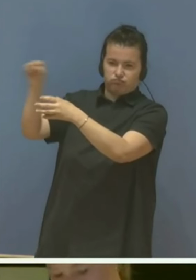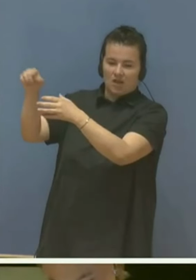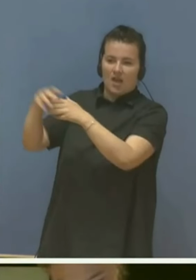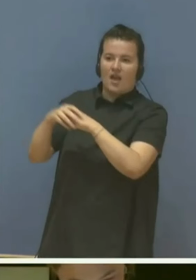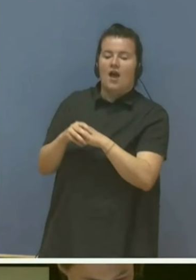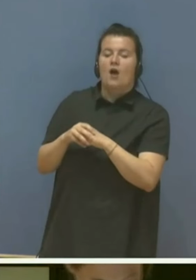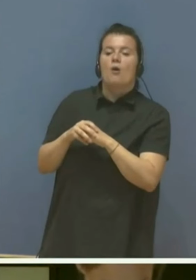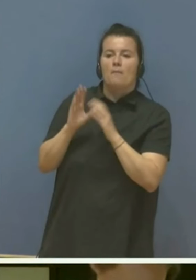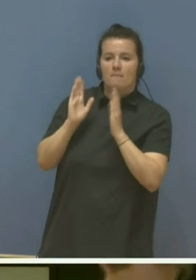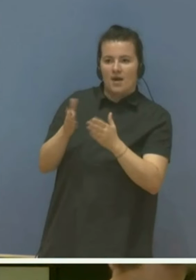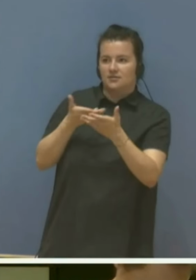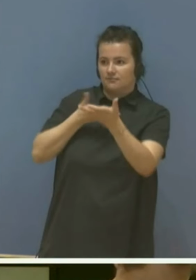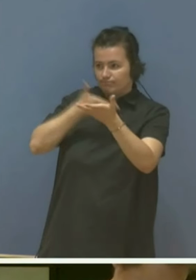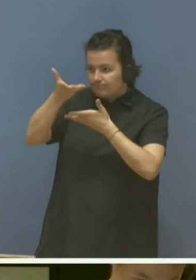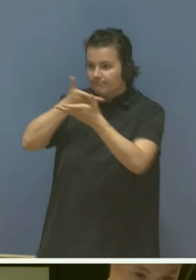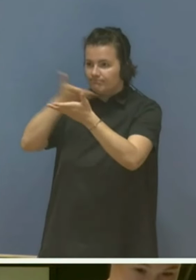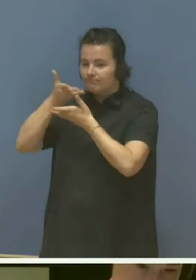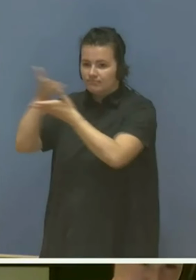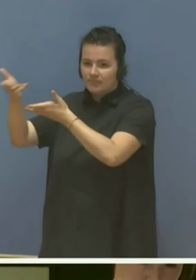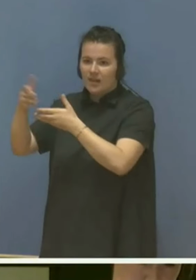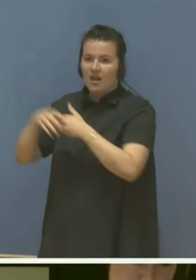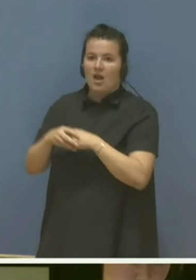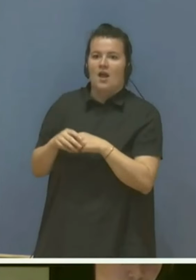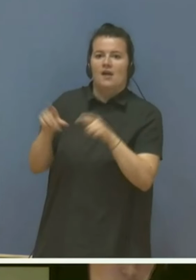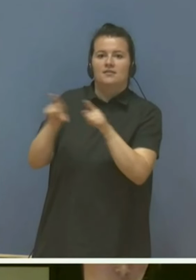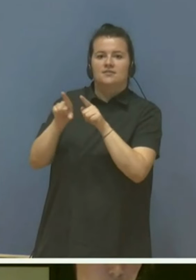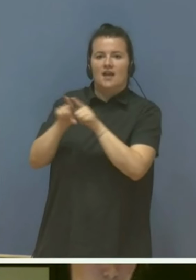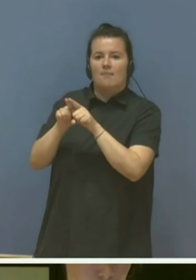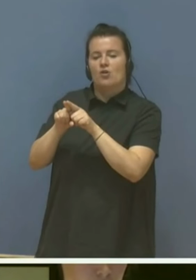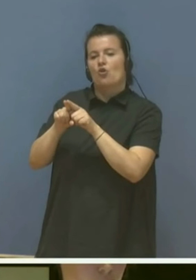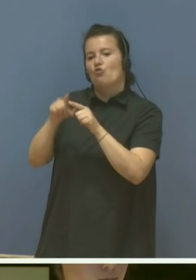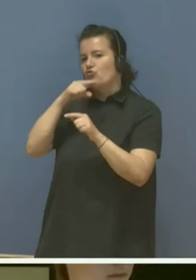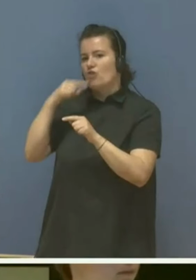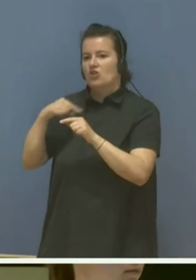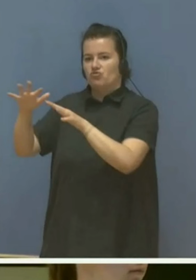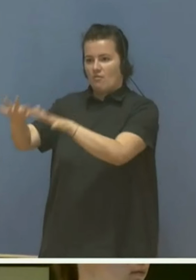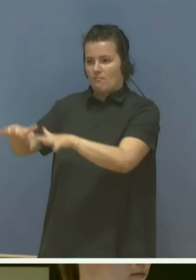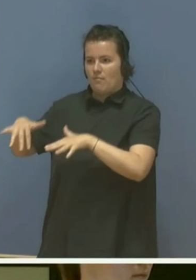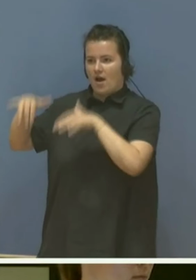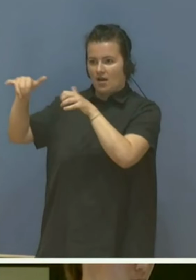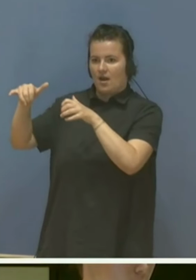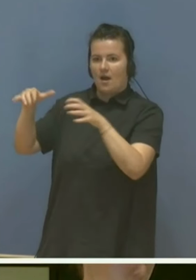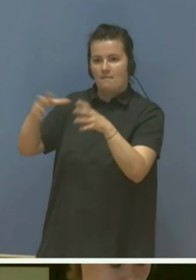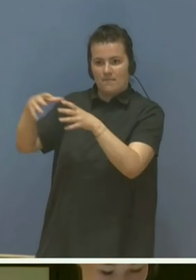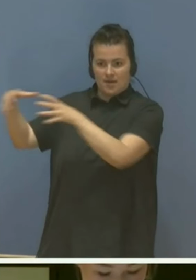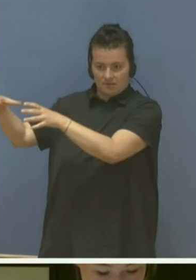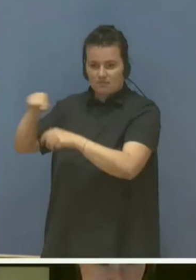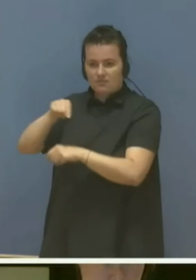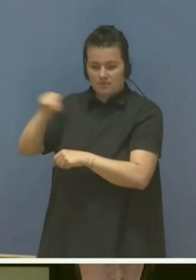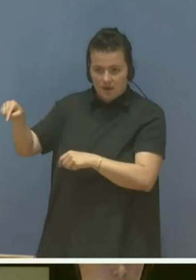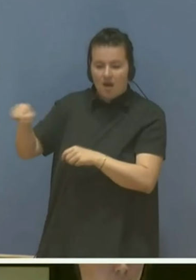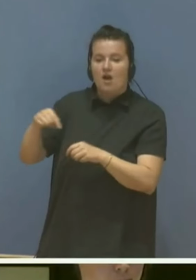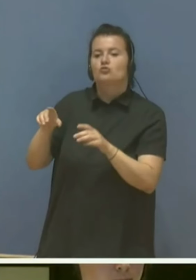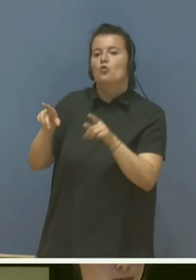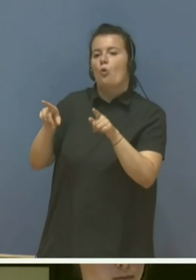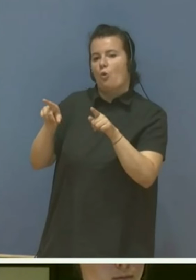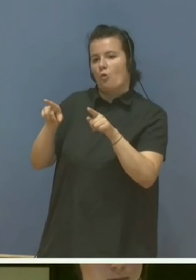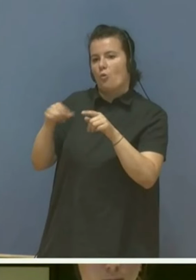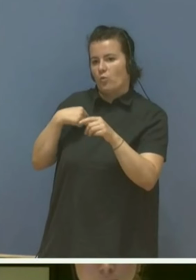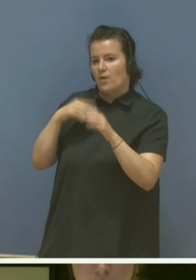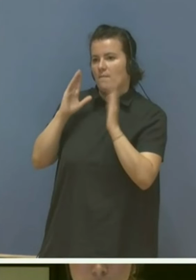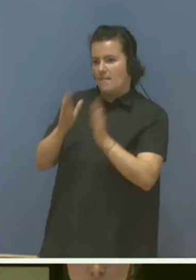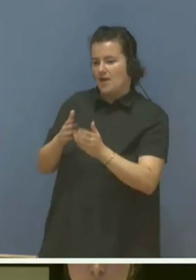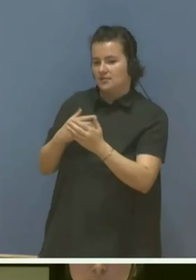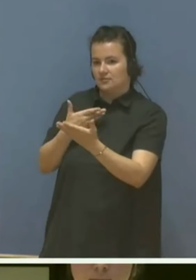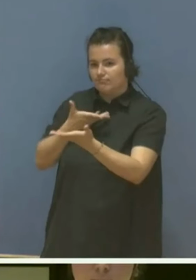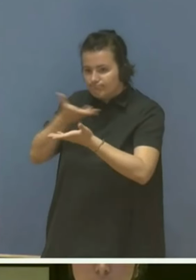изменений в соответствующий федеральный закон. Однако перспективы предложений в нашей редакции после прохождения всех экспертиз пока непонятны. Это требует